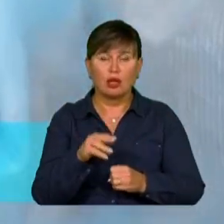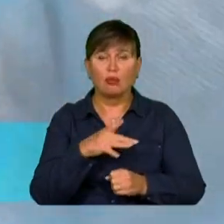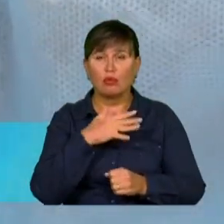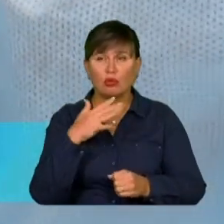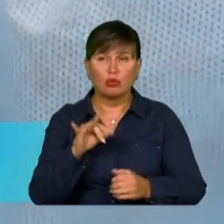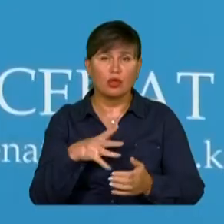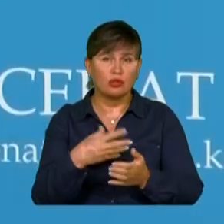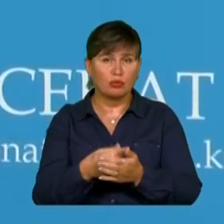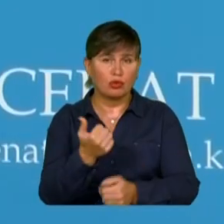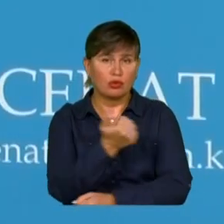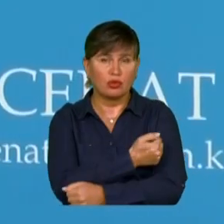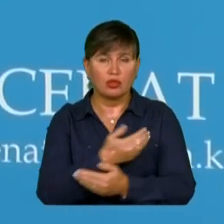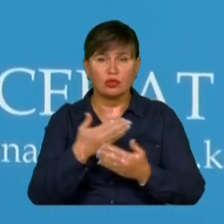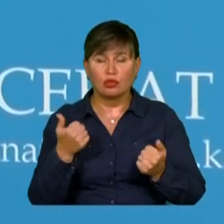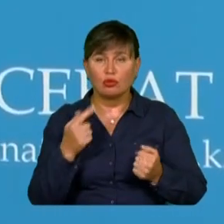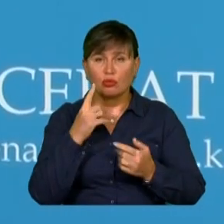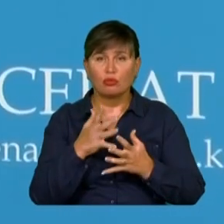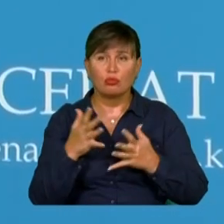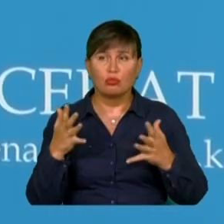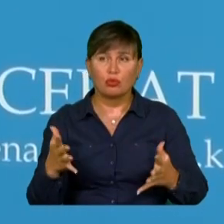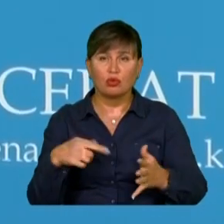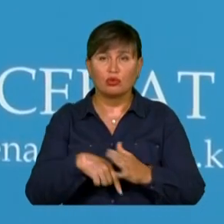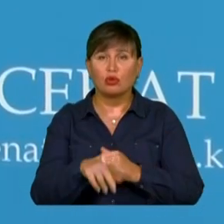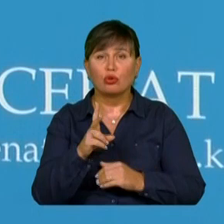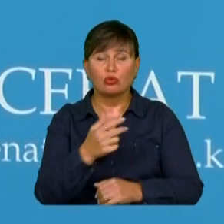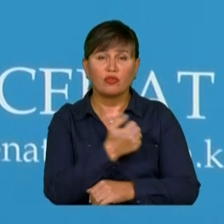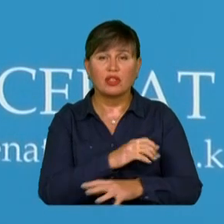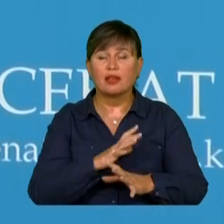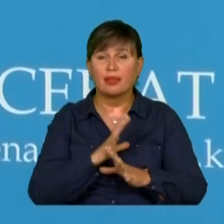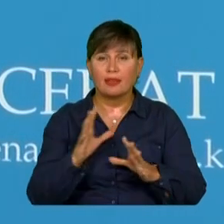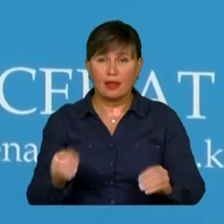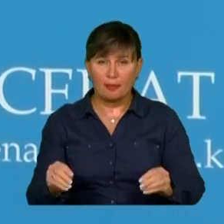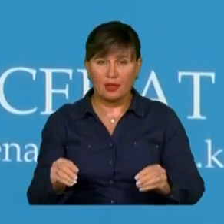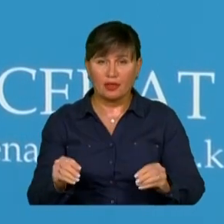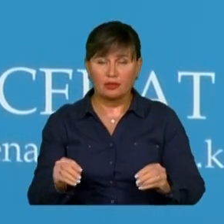пор не привиты. Большинство из невакцинированных